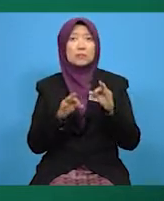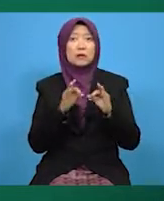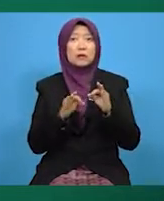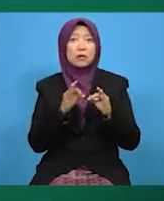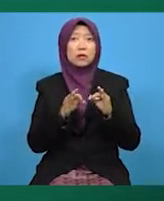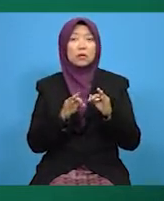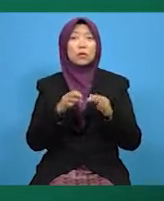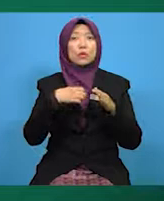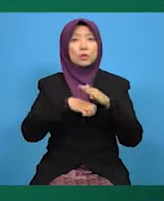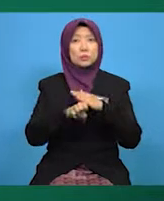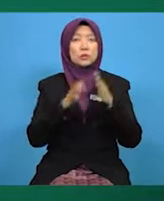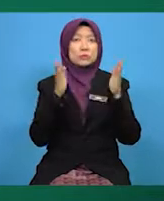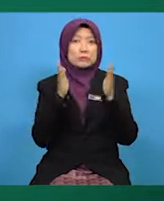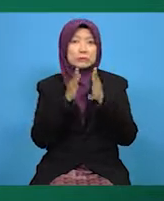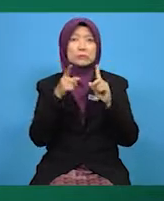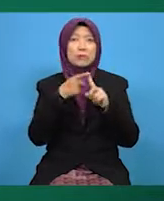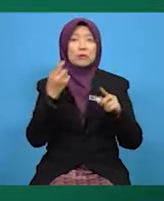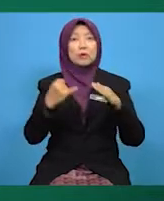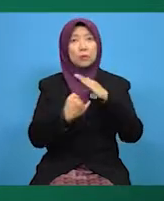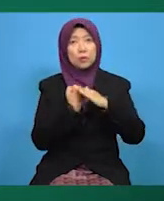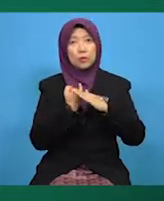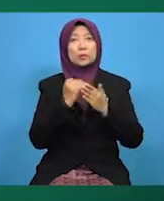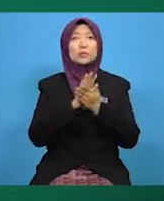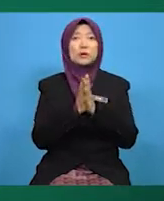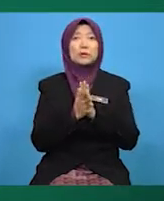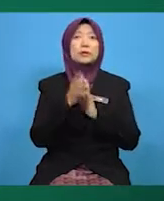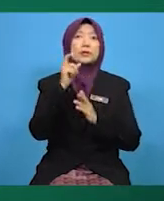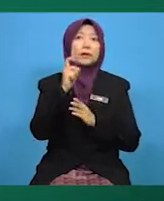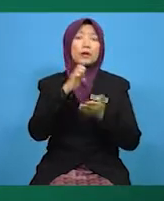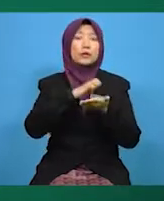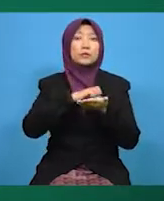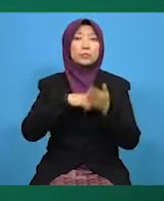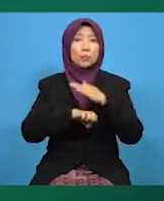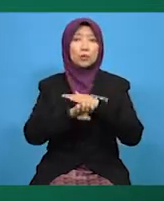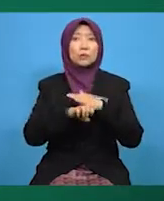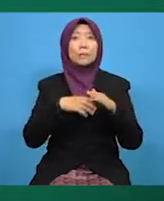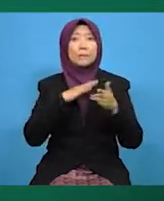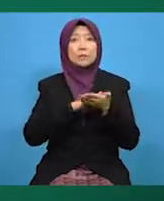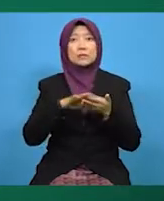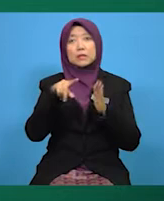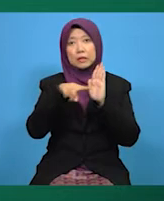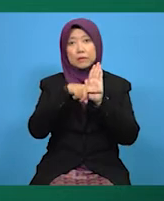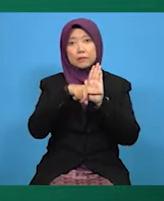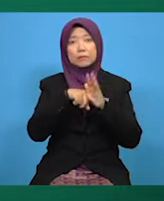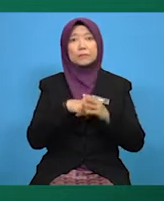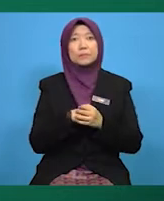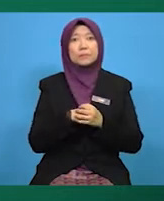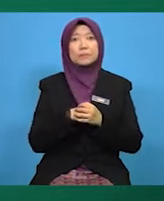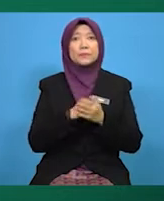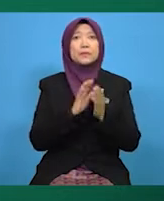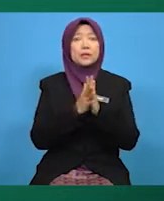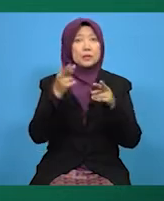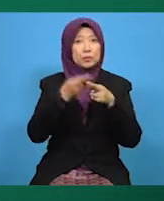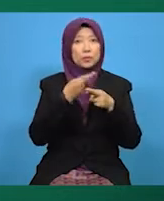nilai eksport kecil dari nilai import, maka nilai eksport bersih adalah negatif. Oleh